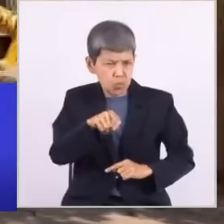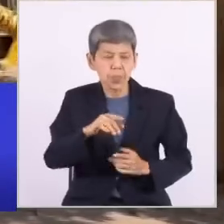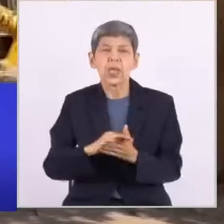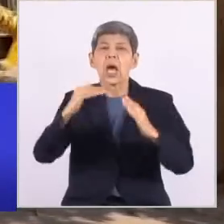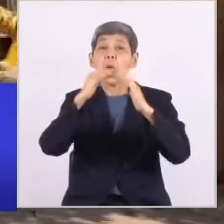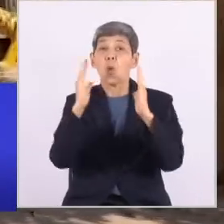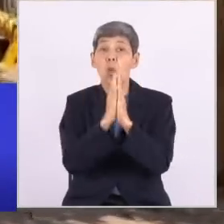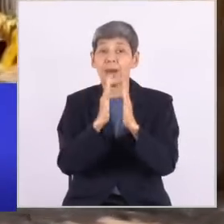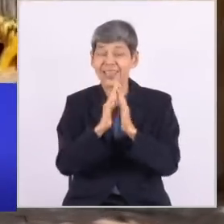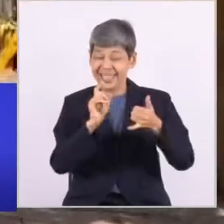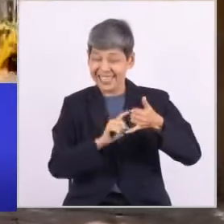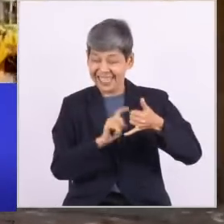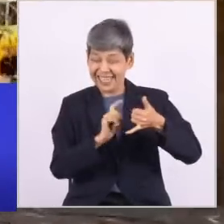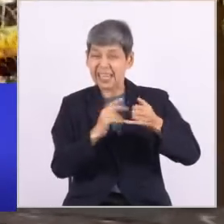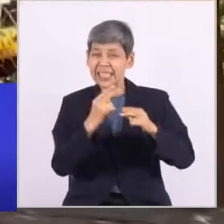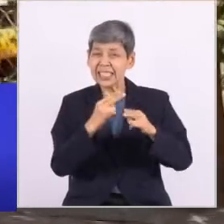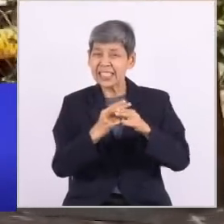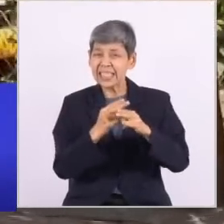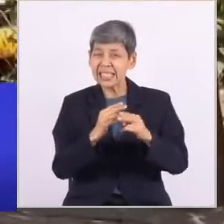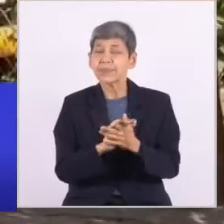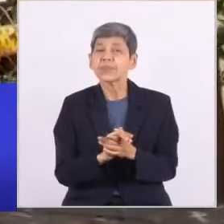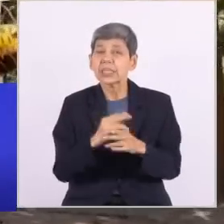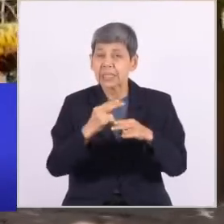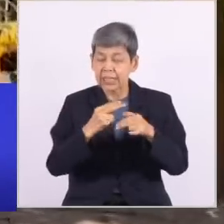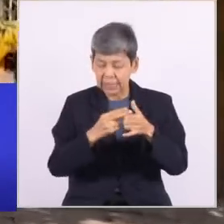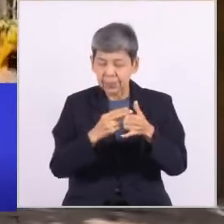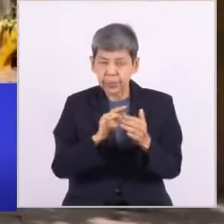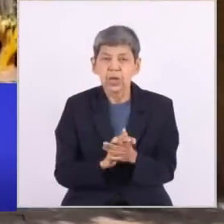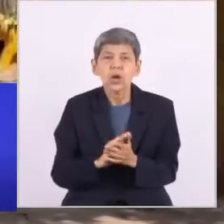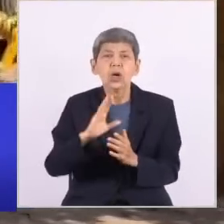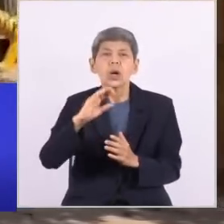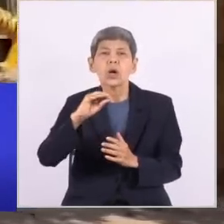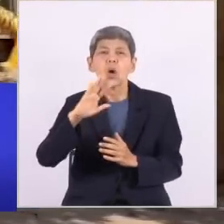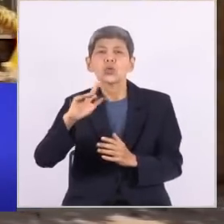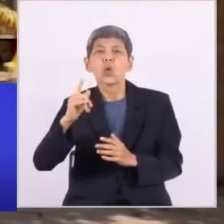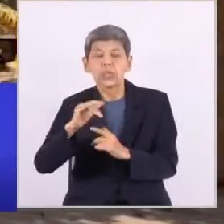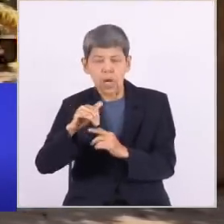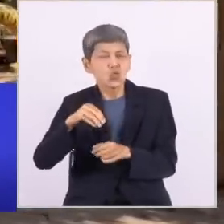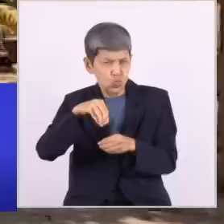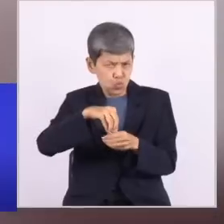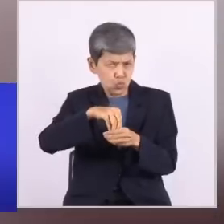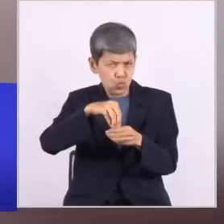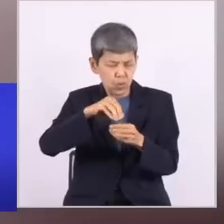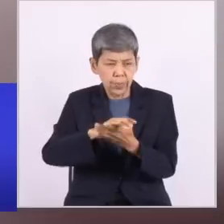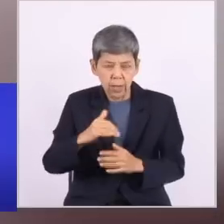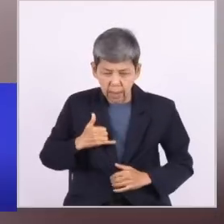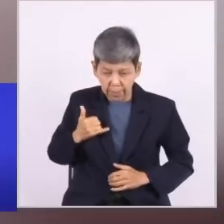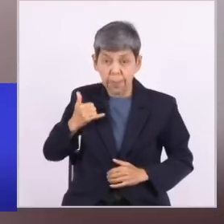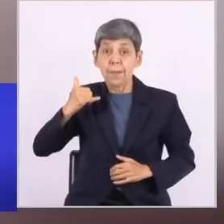วัดที่พระรูปดังกล่าวชื่อพระอาจารย์ธนดรหรือพระโชคชัยสังกัดอยู่พอไปที่วัด